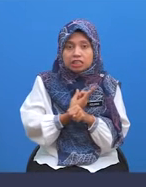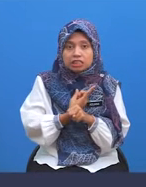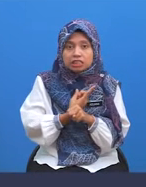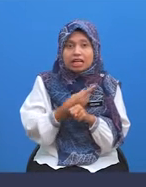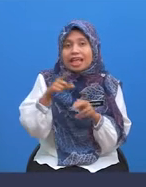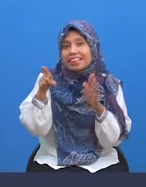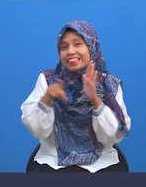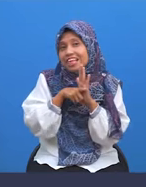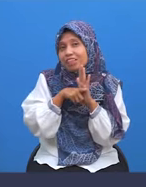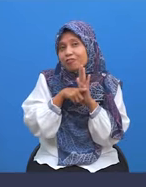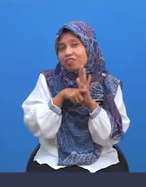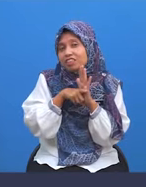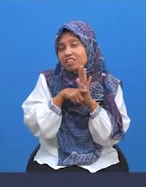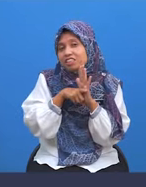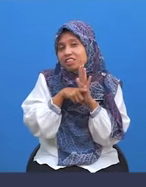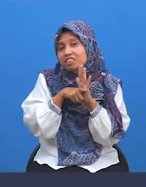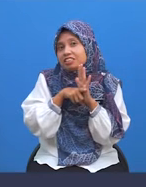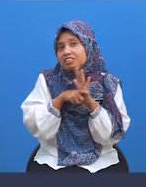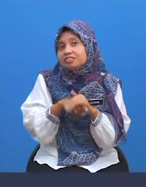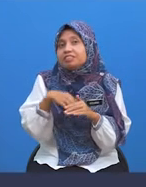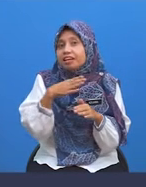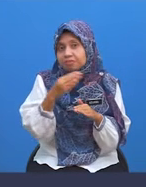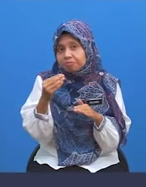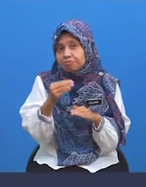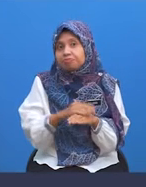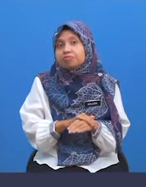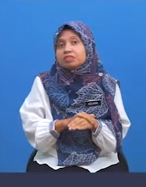dari 0 hingga pi.